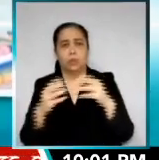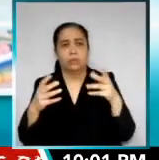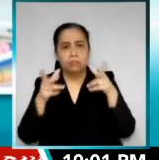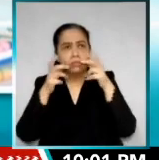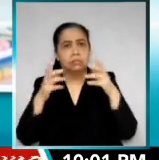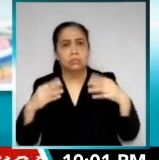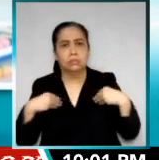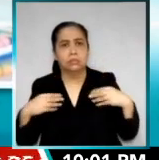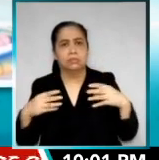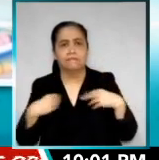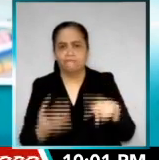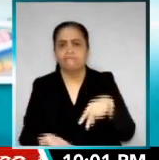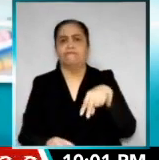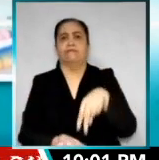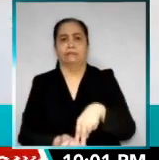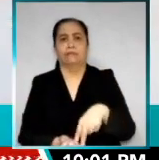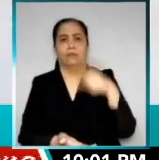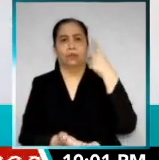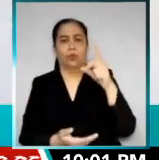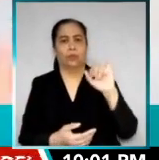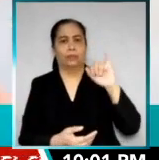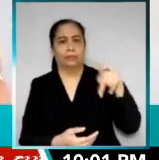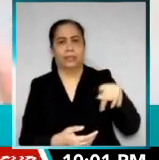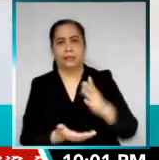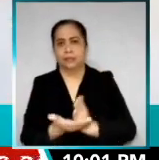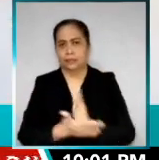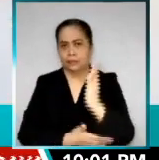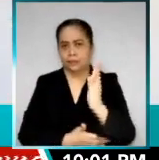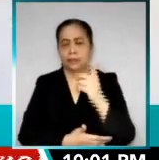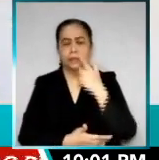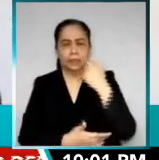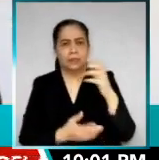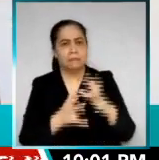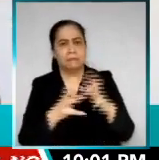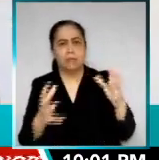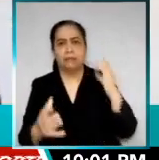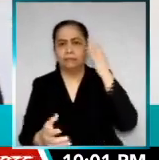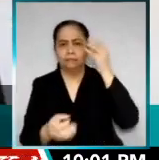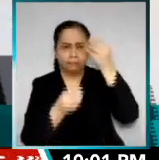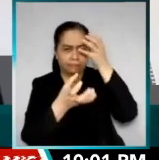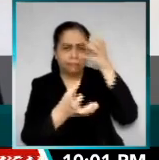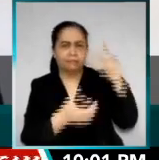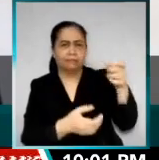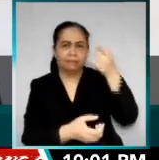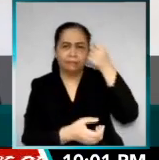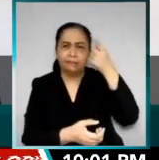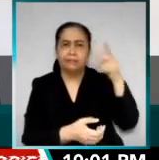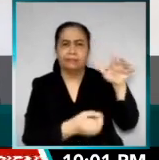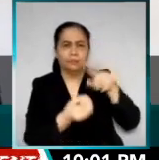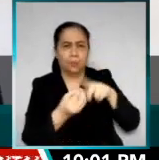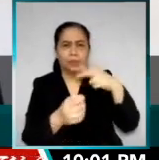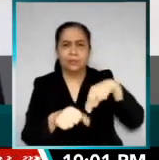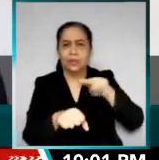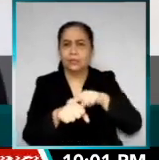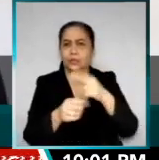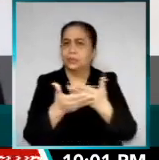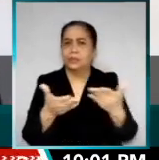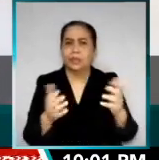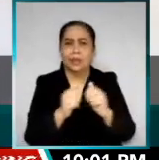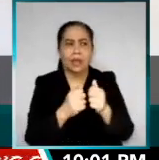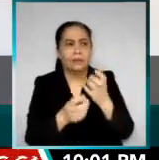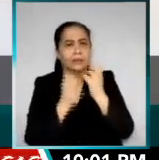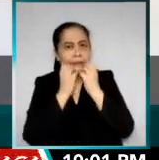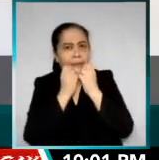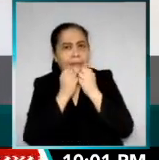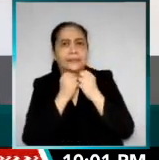standing up for indigenous rights because they have so much knowledge and so much understanding of our natural resources and how to conserve it in a